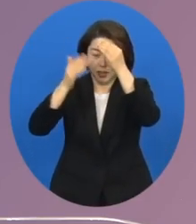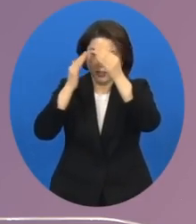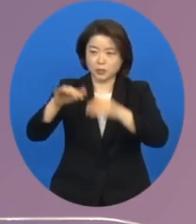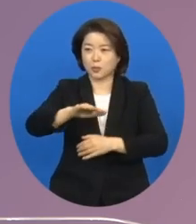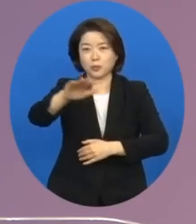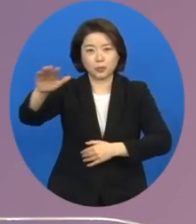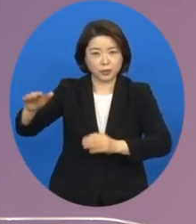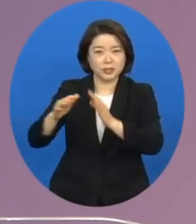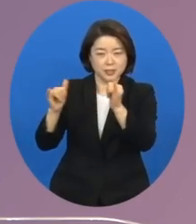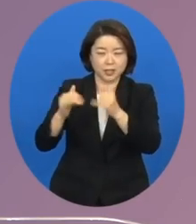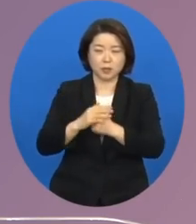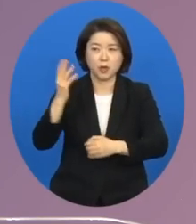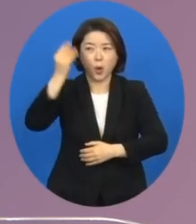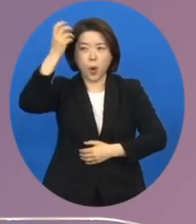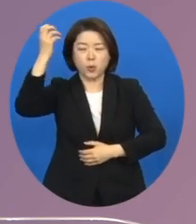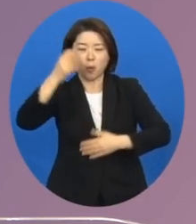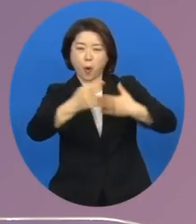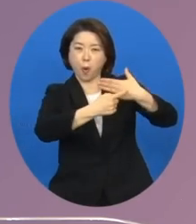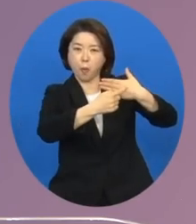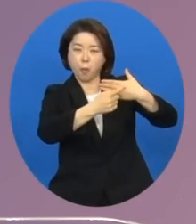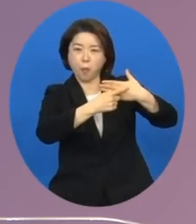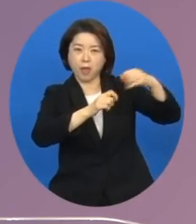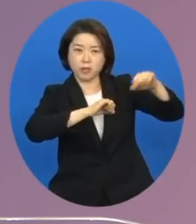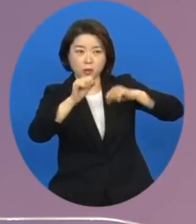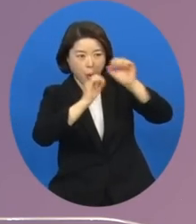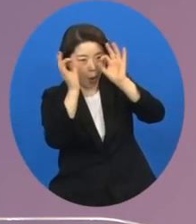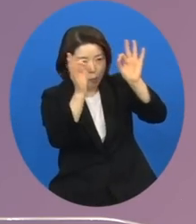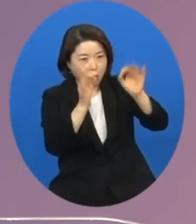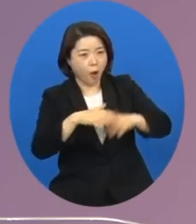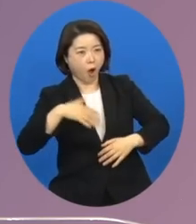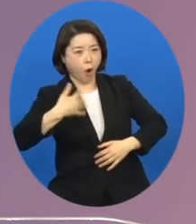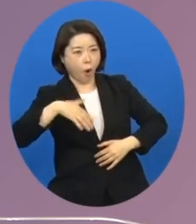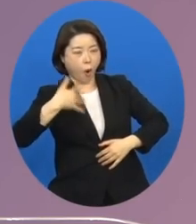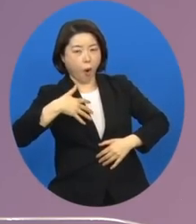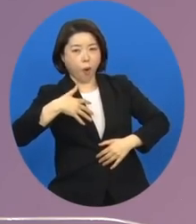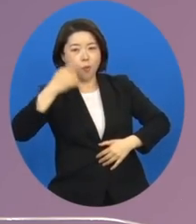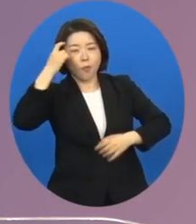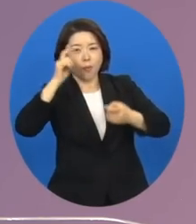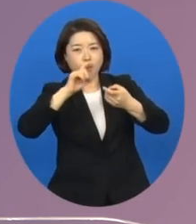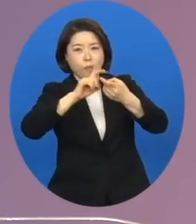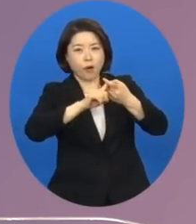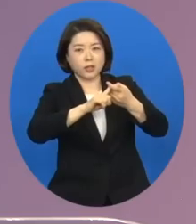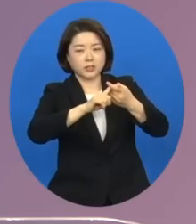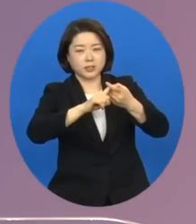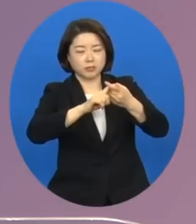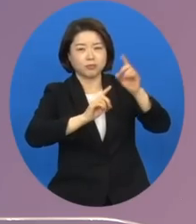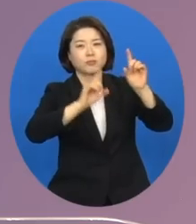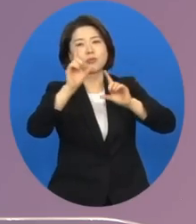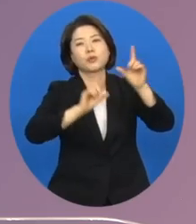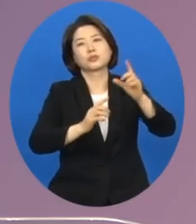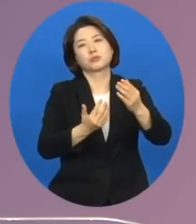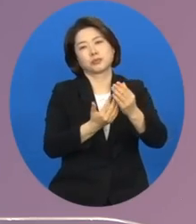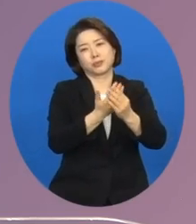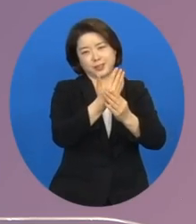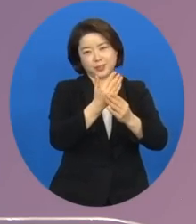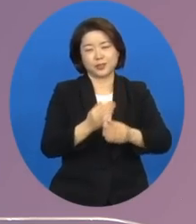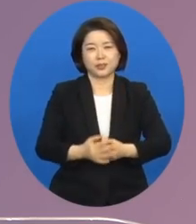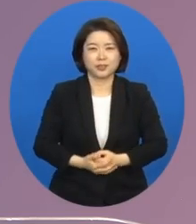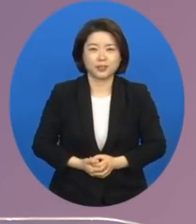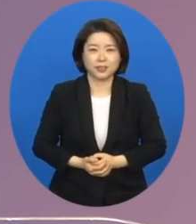중에는 성령의 외적인 역사에만 좀 관심을 두는 경향도 없지 않았어요